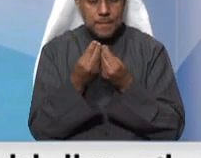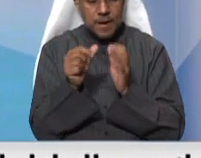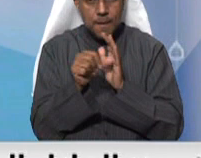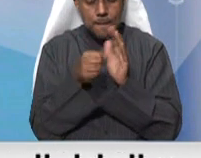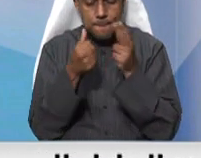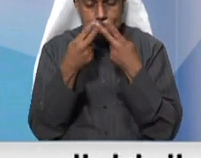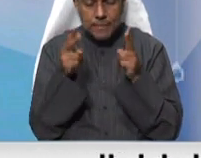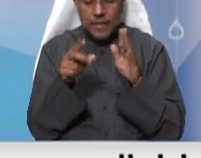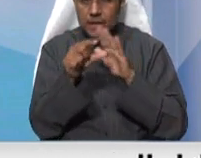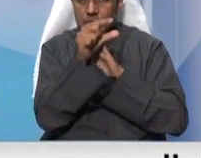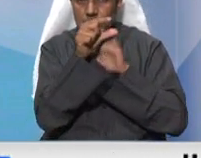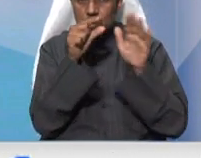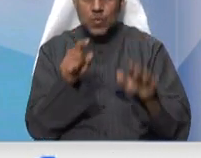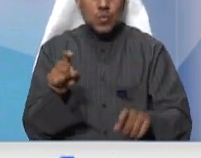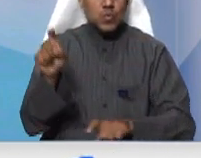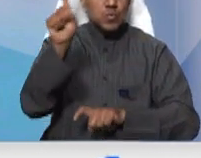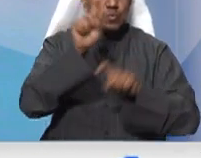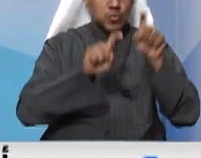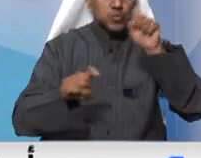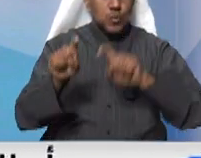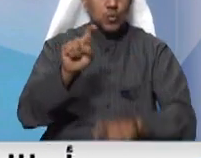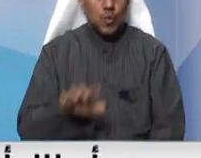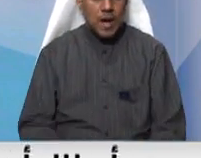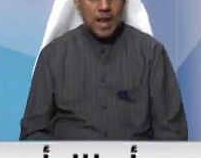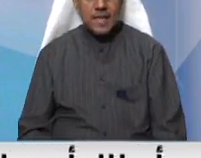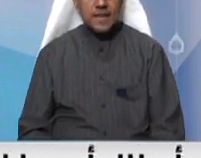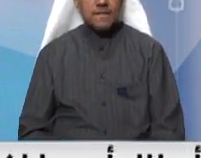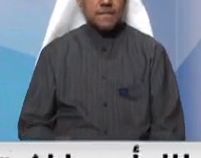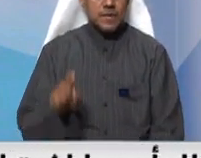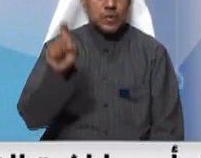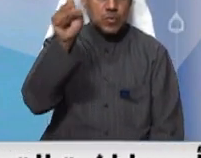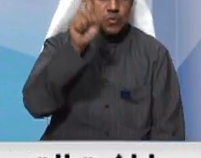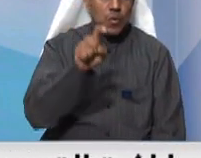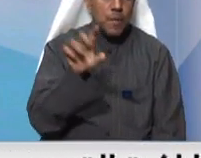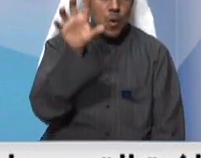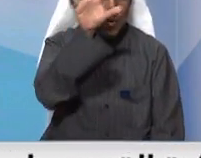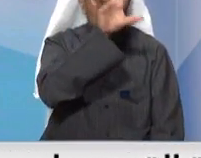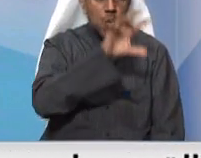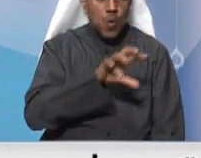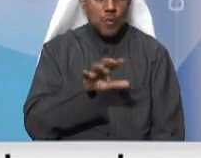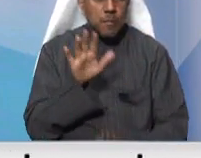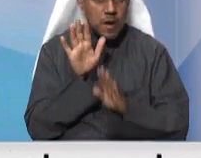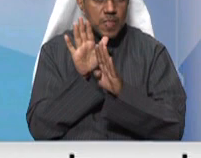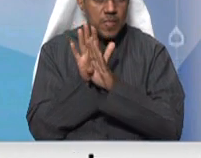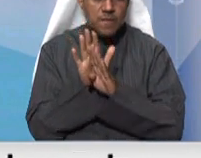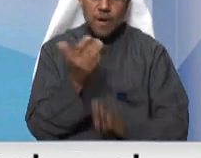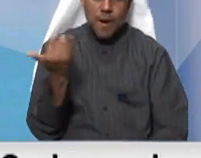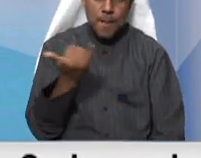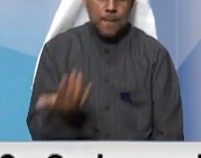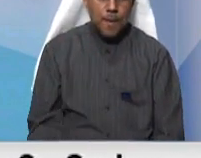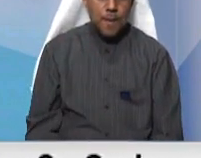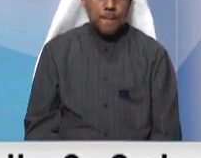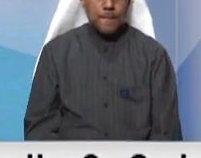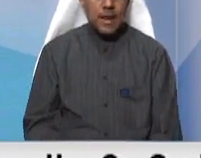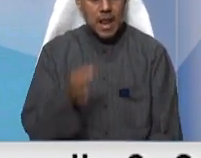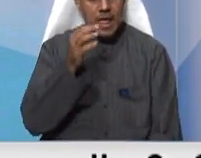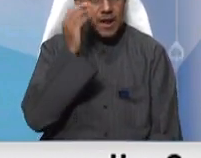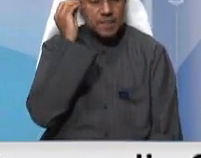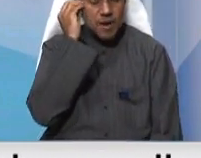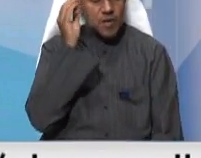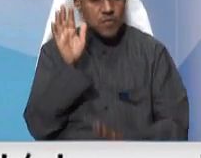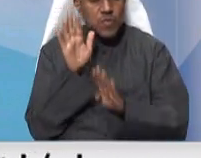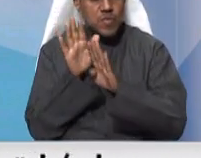ملف الدفاع الأوروبي، الدفاع الأطلسي، تعزيز قدرات الحلف